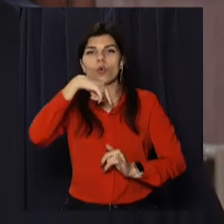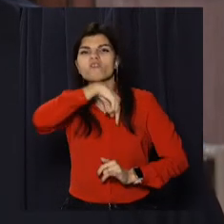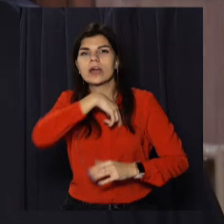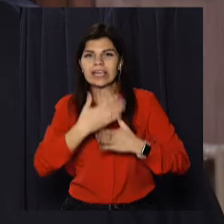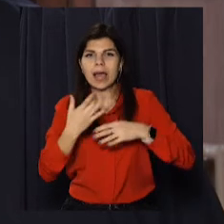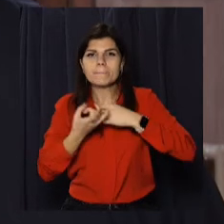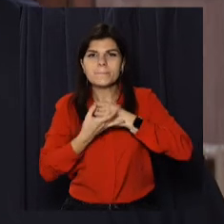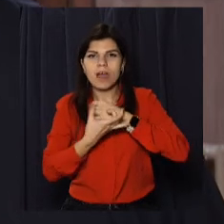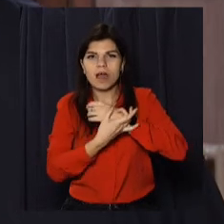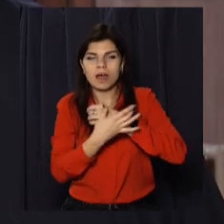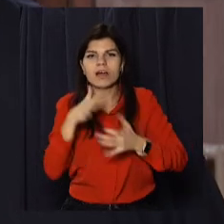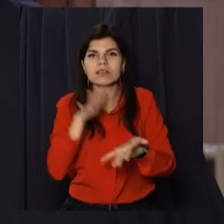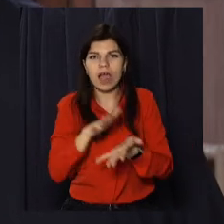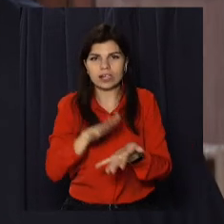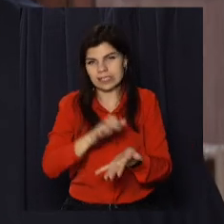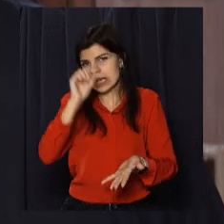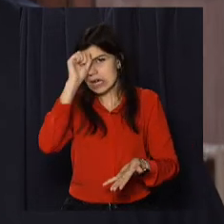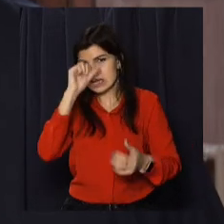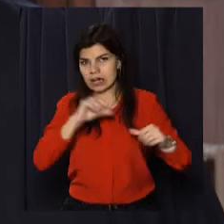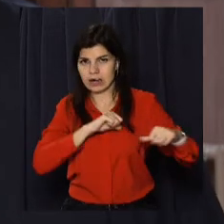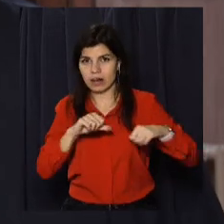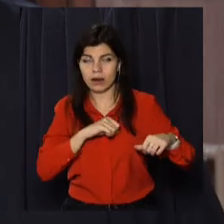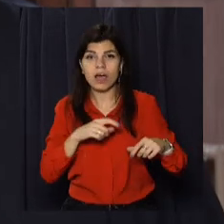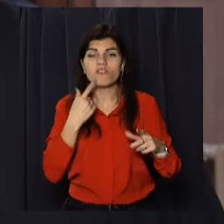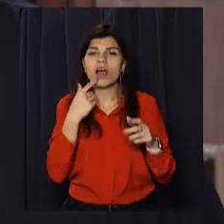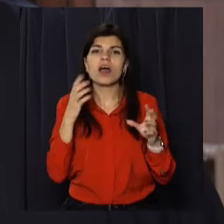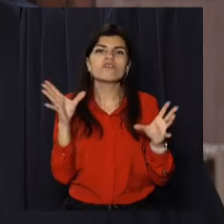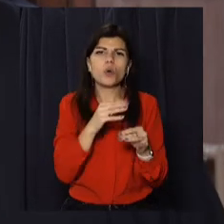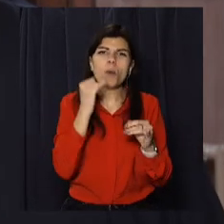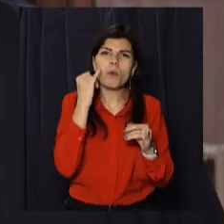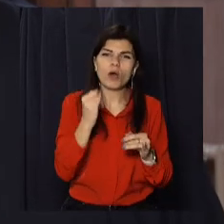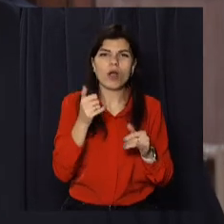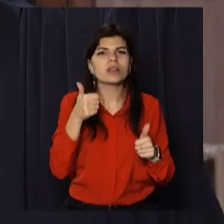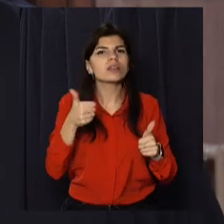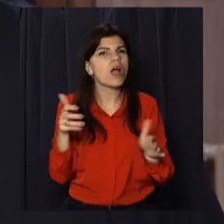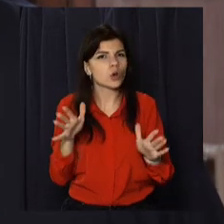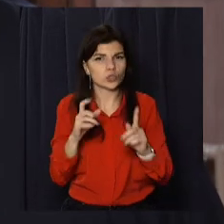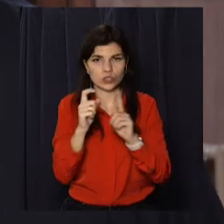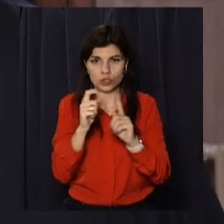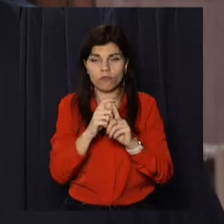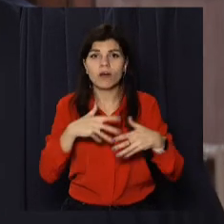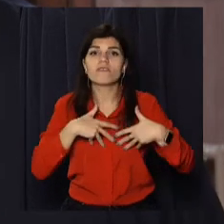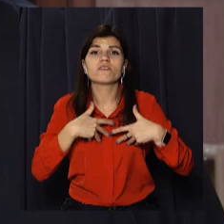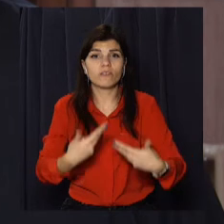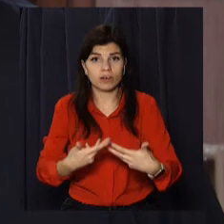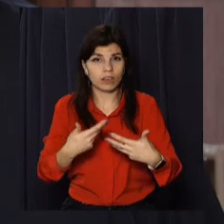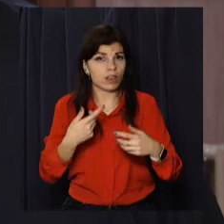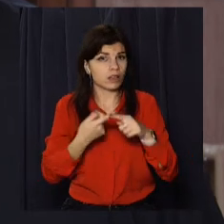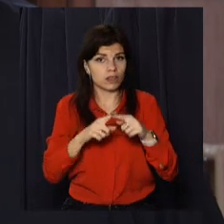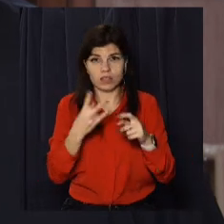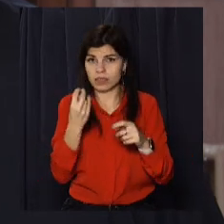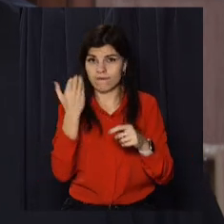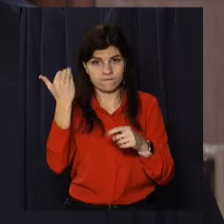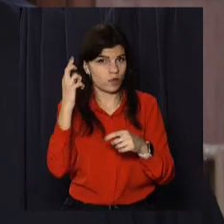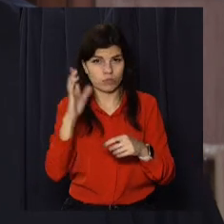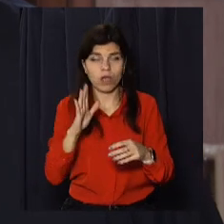зап'ятнана гріхом. Поэтому лихое, недоброе слово – это не то, что исходит от Бога, это то, что